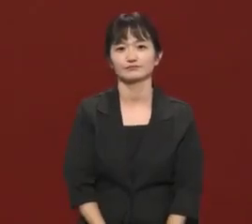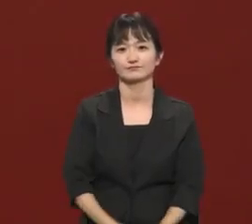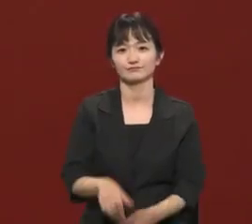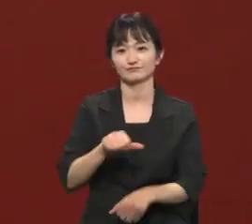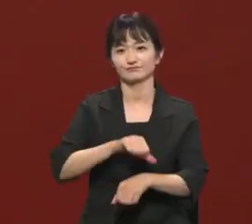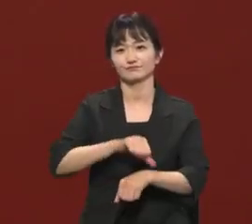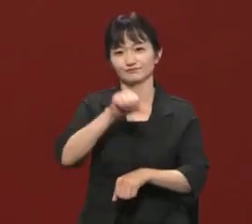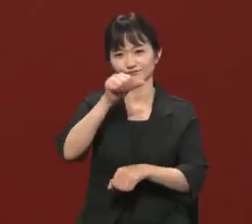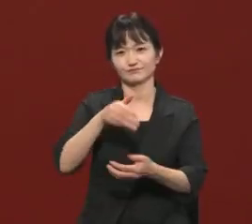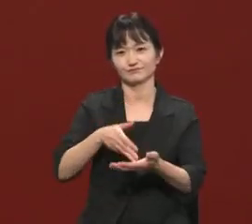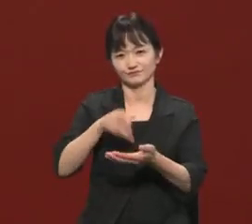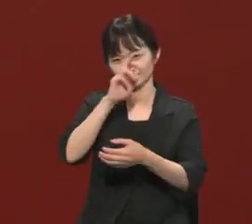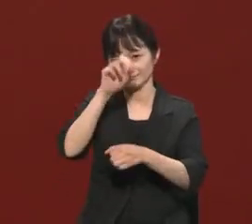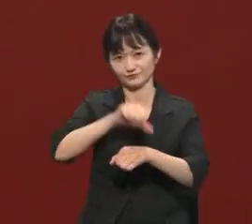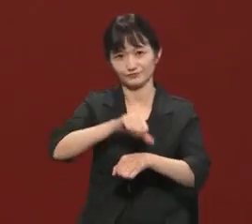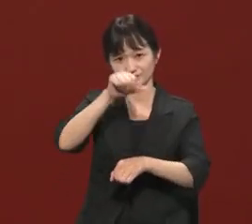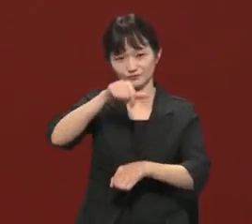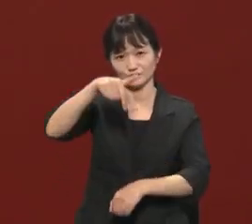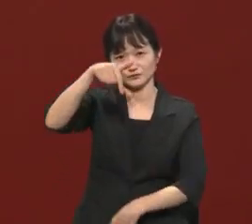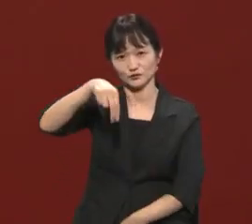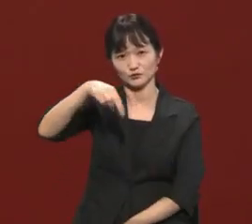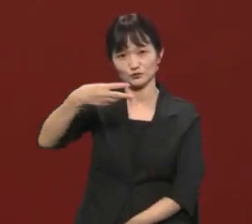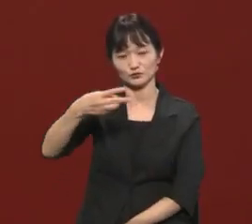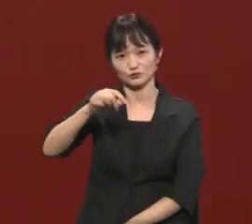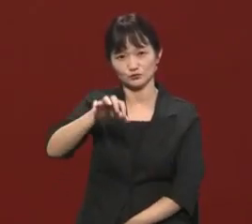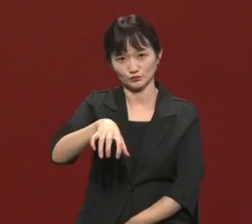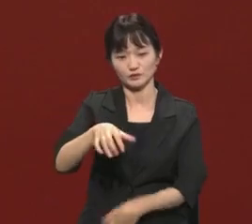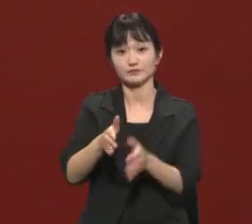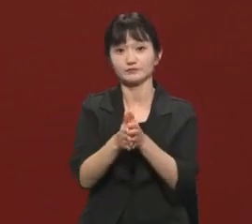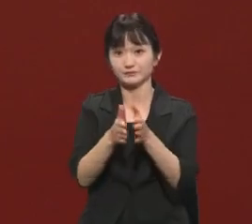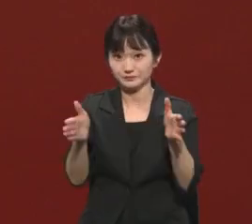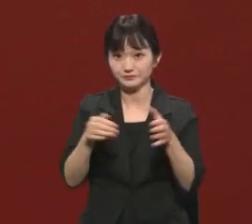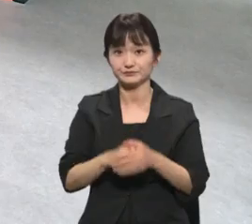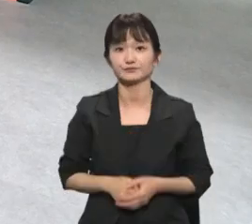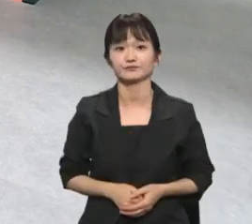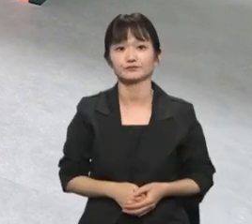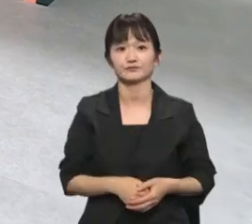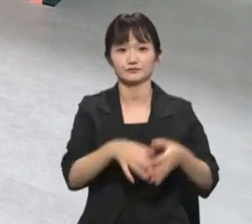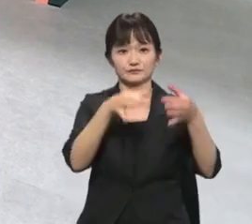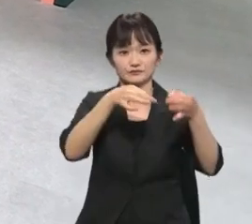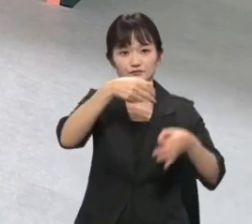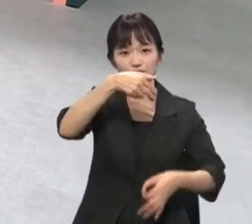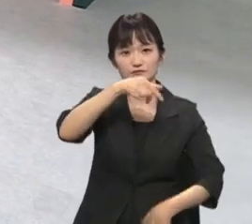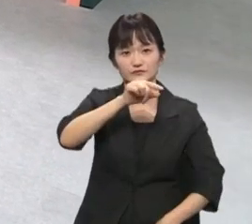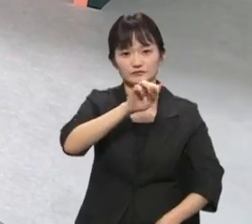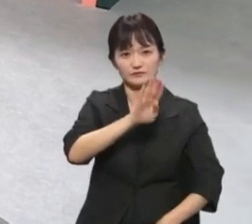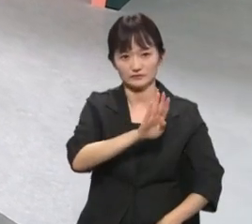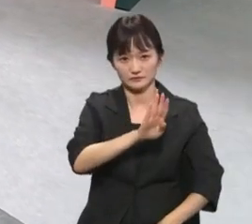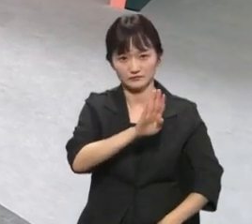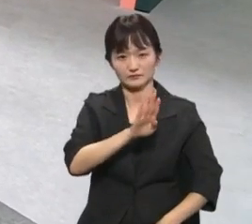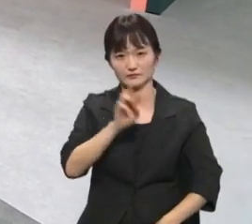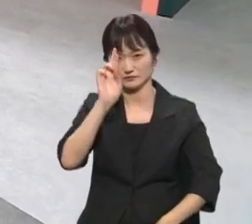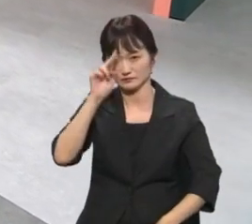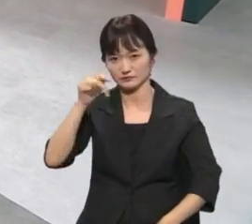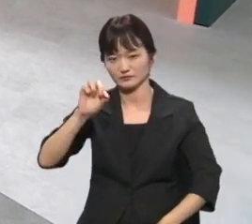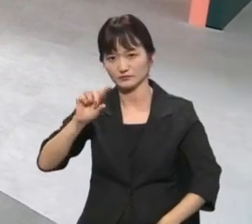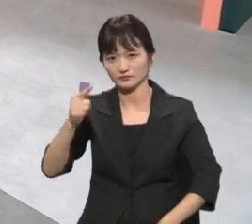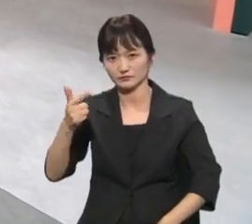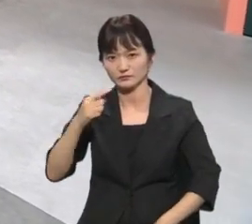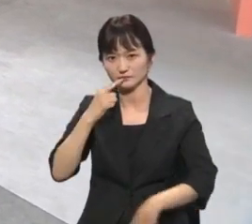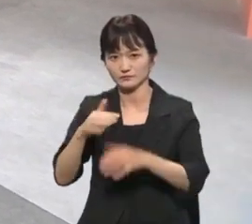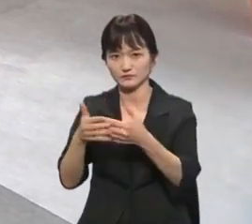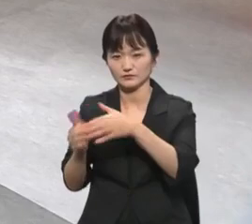5시에는 뉴스 오후 오늘도 규수룸에서 출발하겠습니다 오늘은 김제섭 작품이네임 비대위원 박석민 전